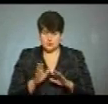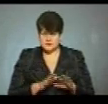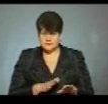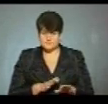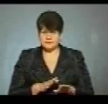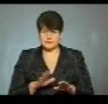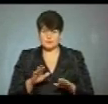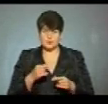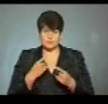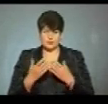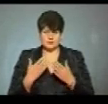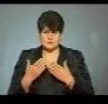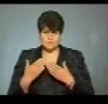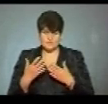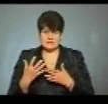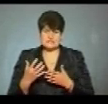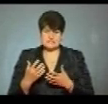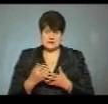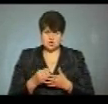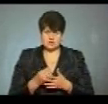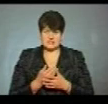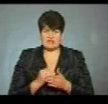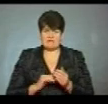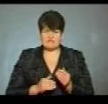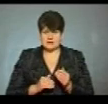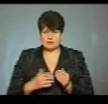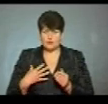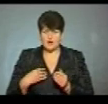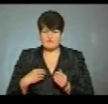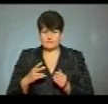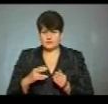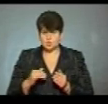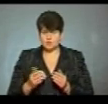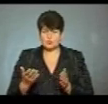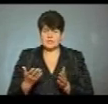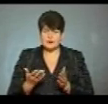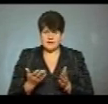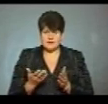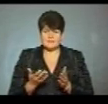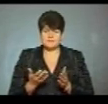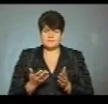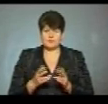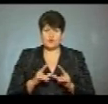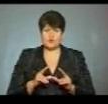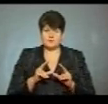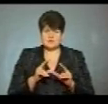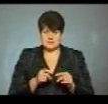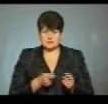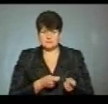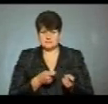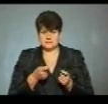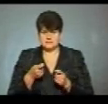десь поспілкувавшись, знайшли фірму львівську, яка пообіцялася